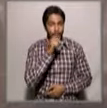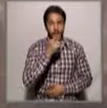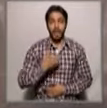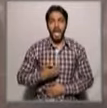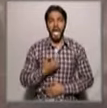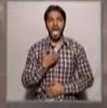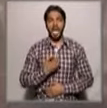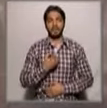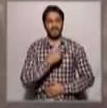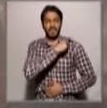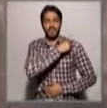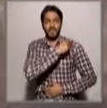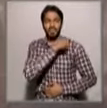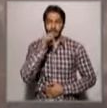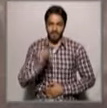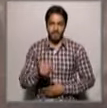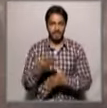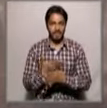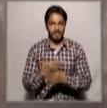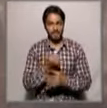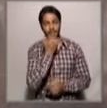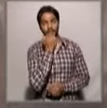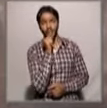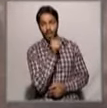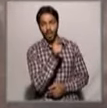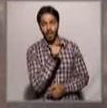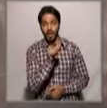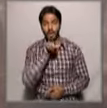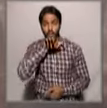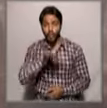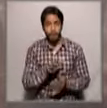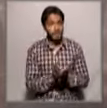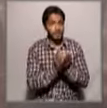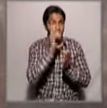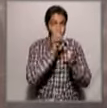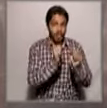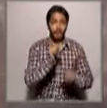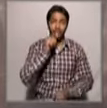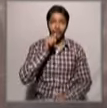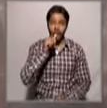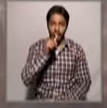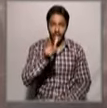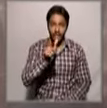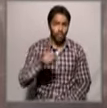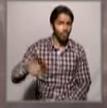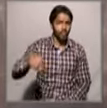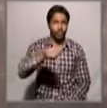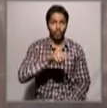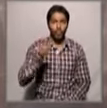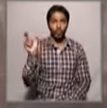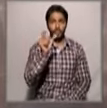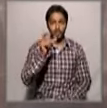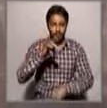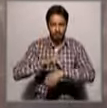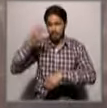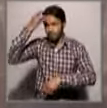جدا. يعني المسألة أنت أديت ما عليك. النبي صلى الله عليه وسلم قال تداوى عباد الله، فما جعل خلق الله من داء إلا جعل